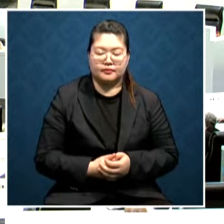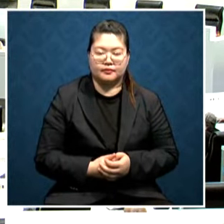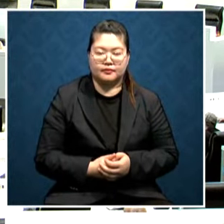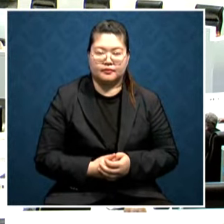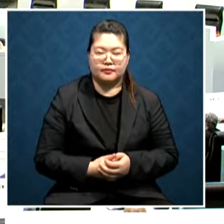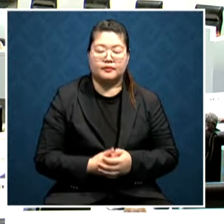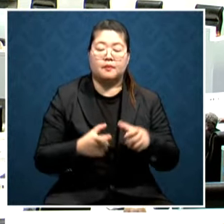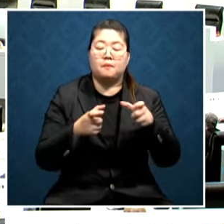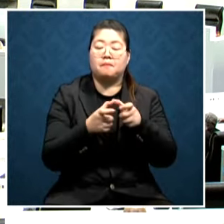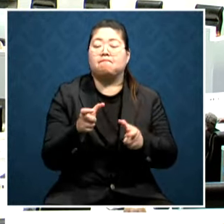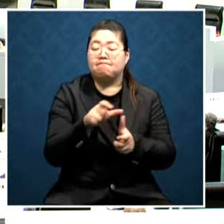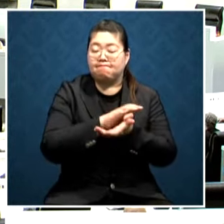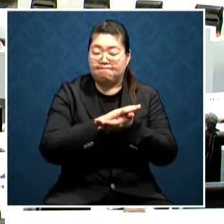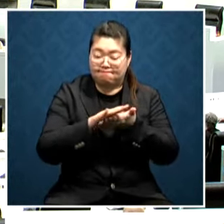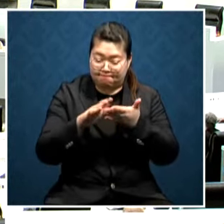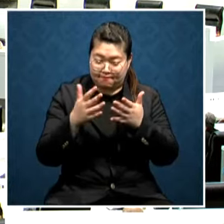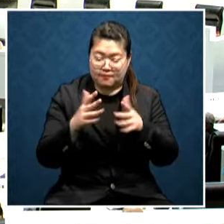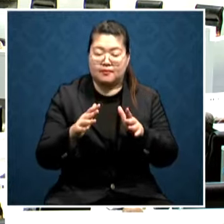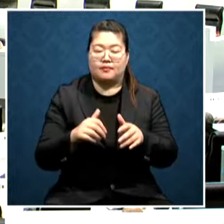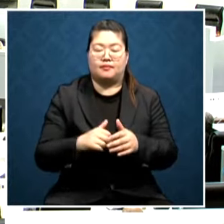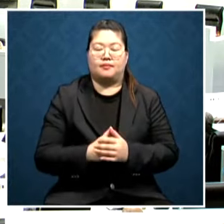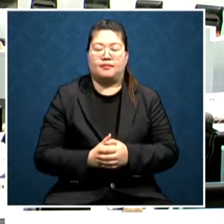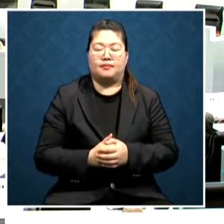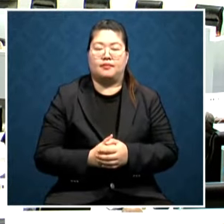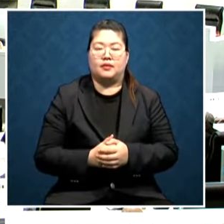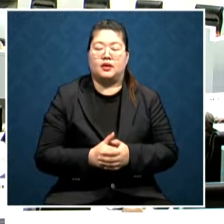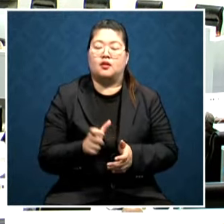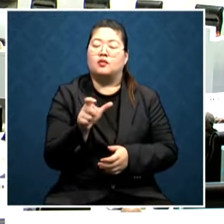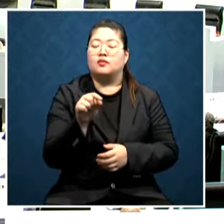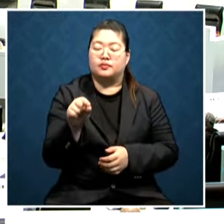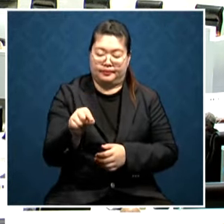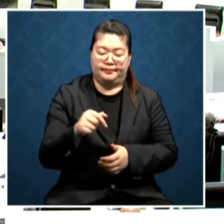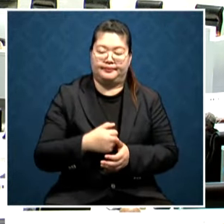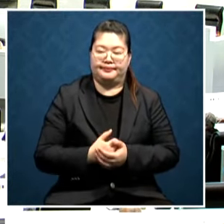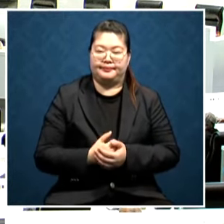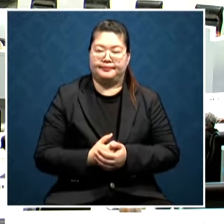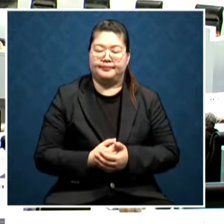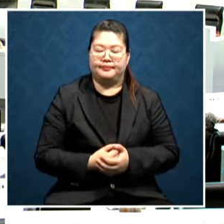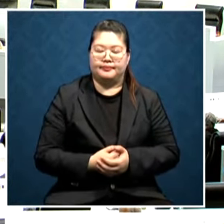ขอให้เสียบบัตรในปุ่มแสดงตนฮะแล้วกดแสดงตนครับ